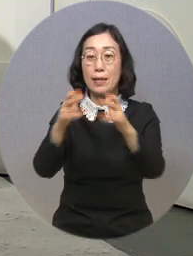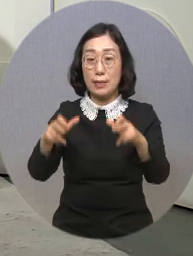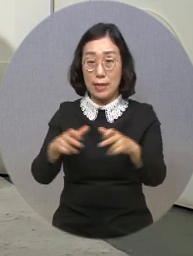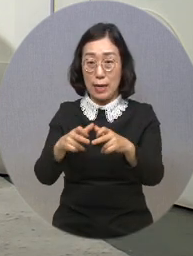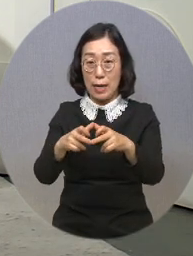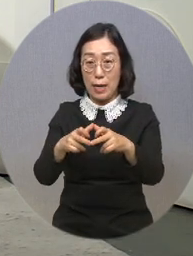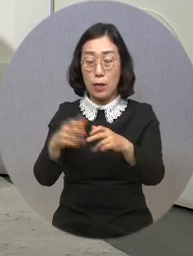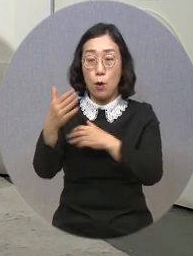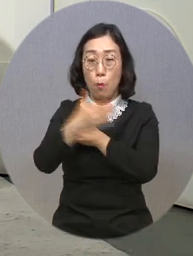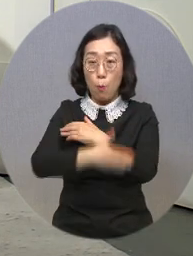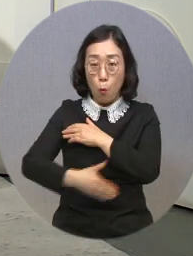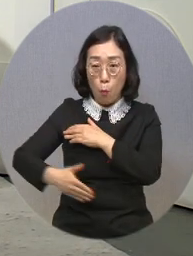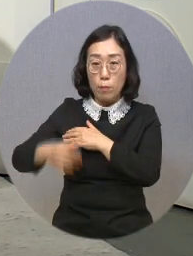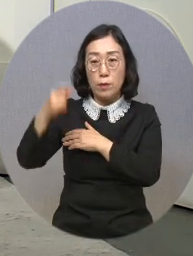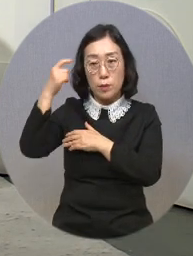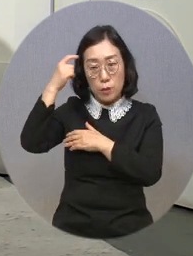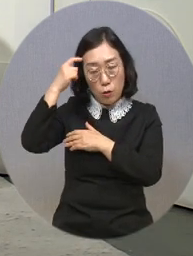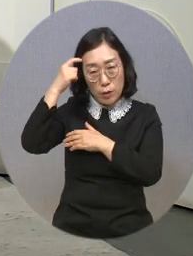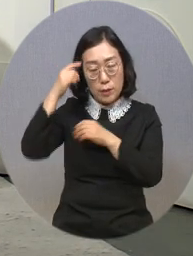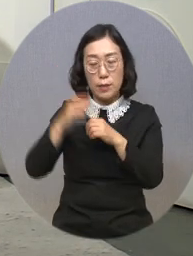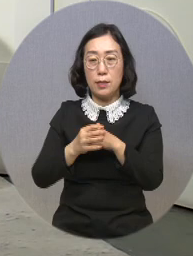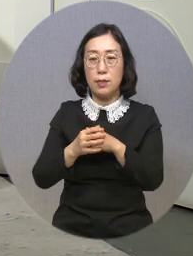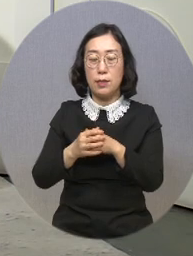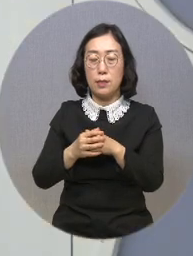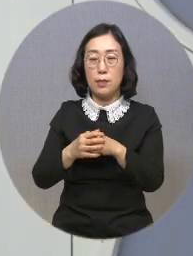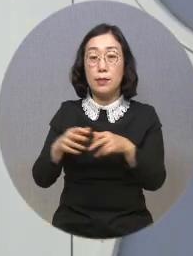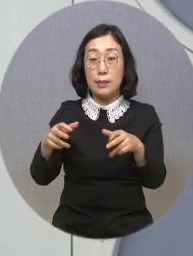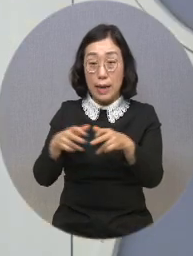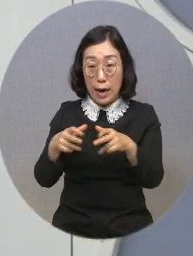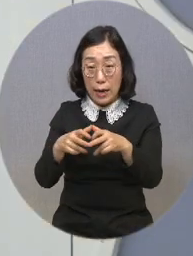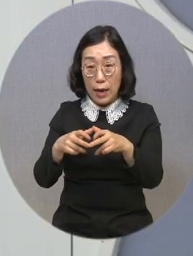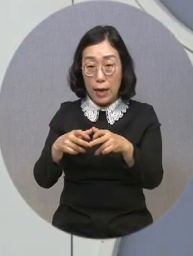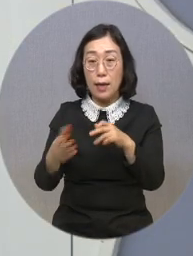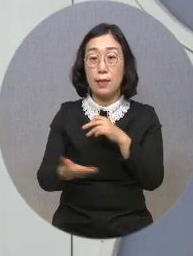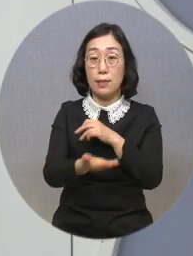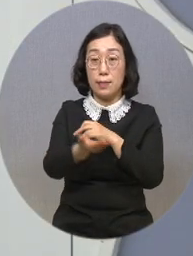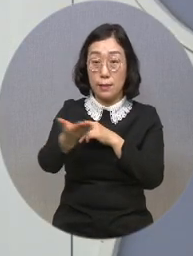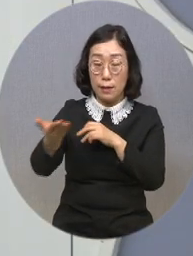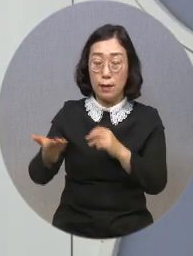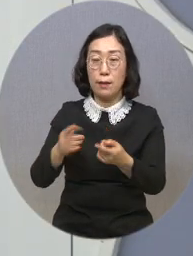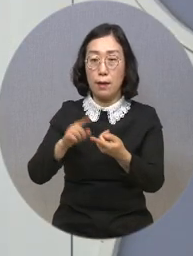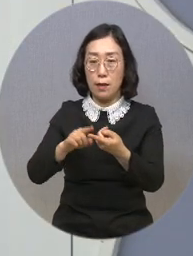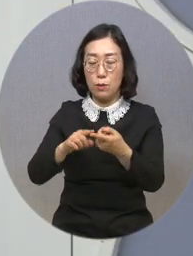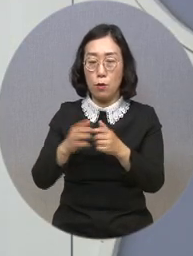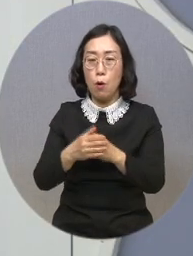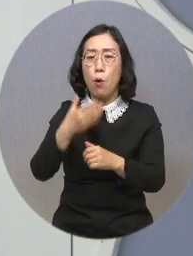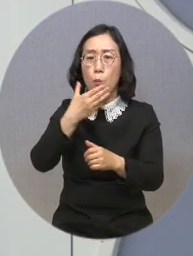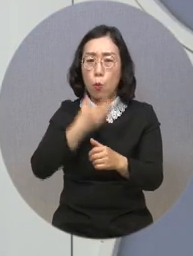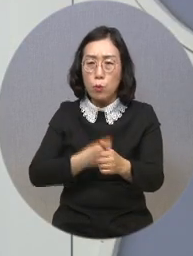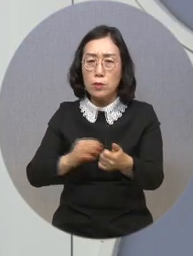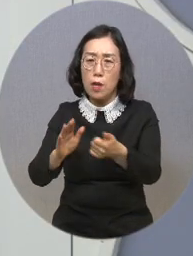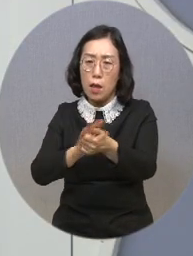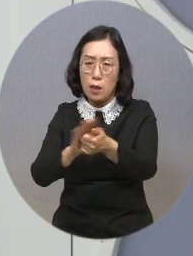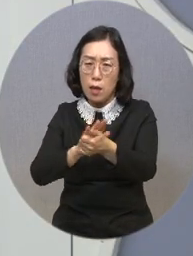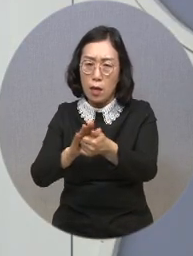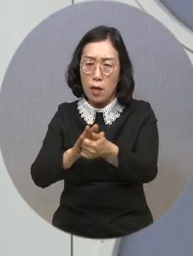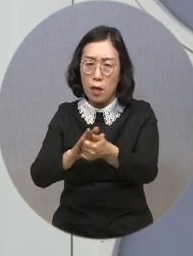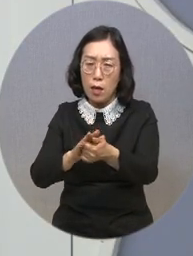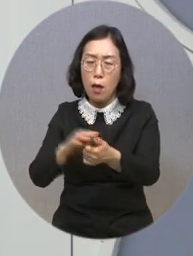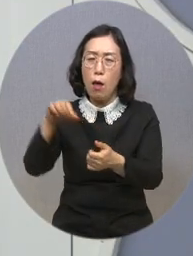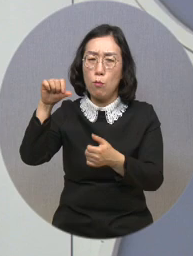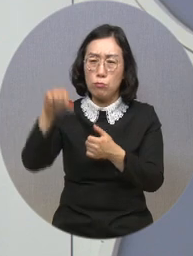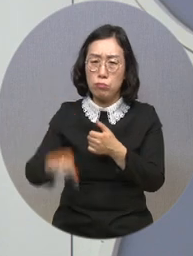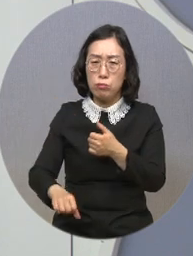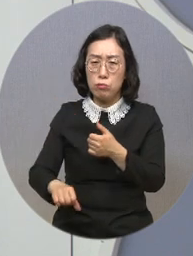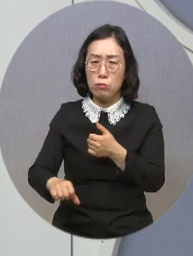그 지체 장애인, 정신 지체 장애인이 있지 않습니까? 많은데 이분들에 대한 그때만 해도 복지가 아주 열악하고